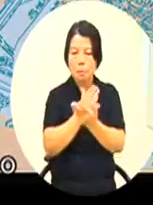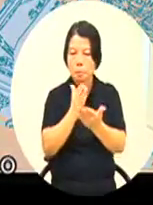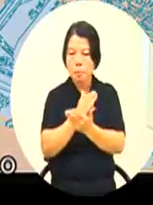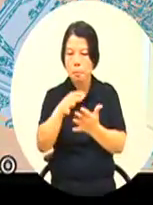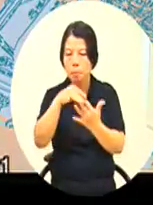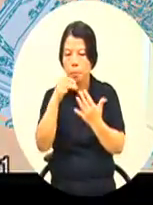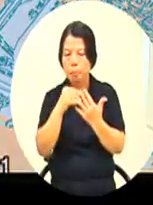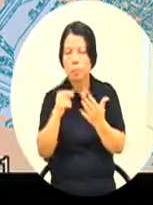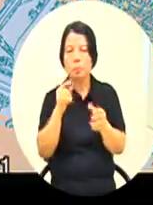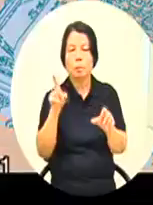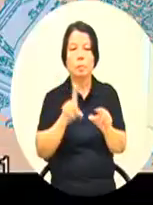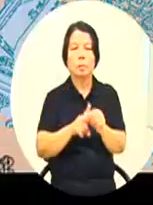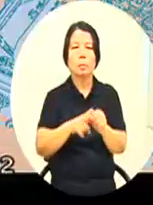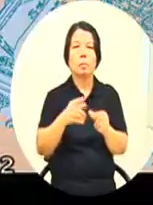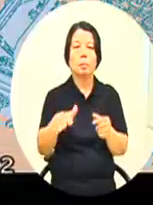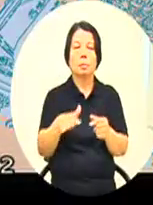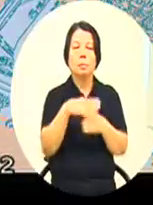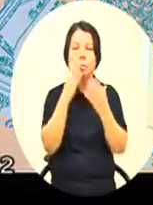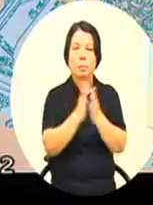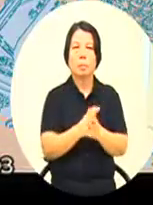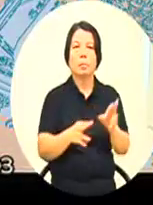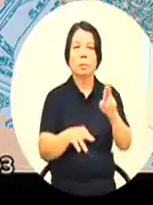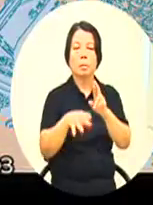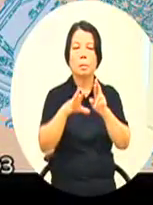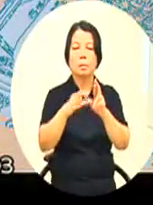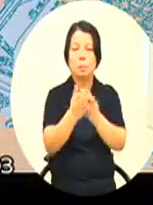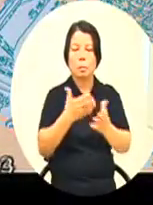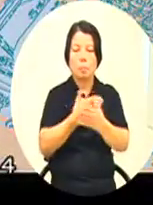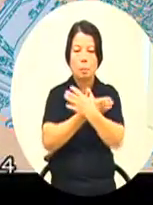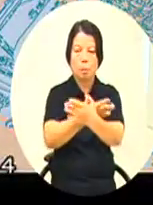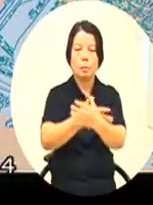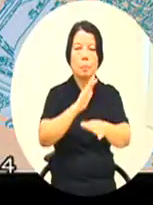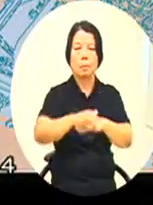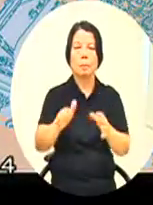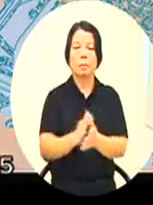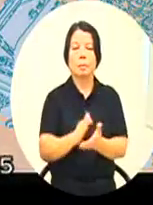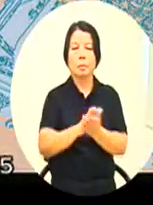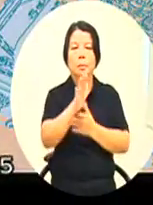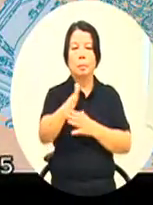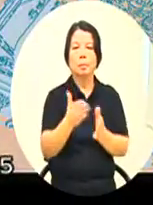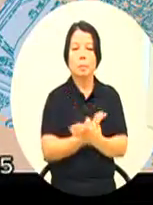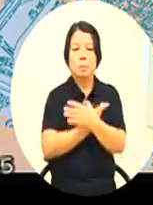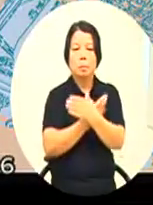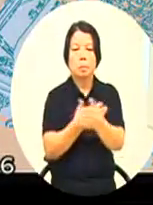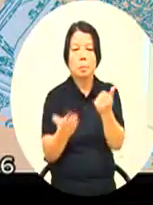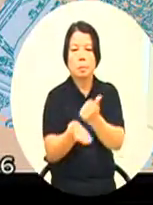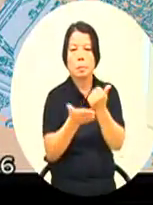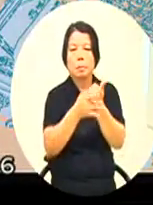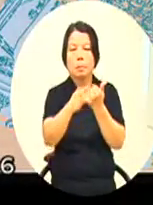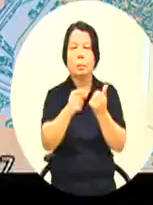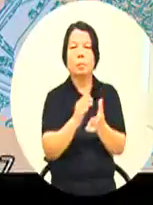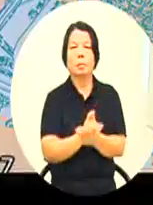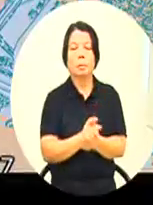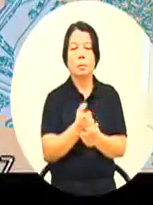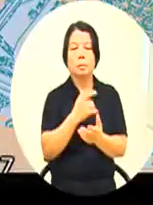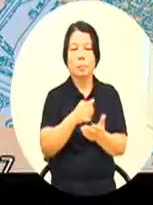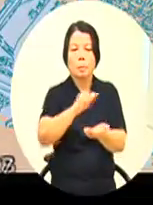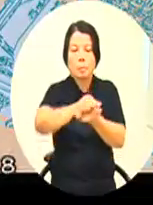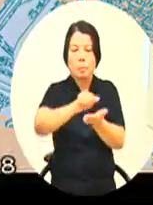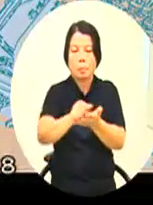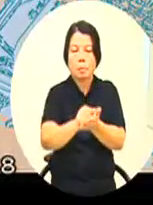预定在12月进行颁奖典礼。那后续呢，我们会把得奖的作品集结出版。